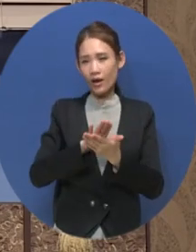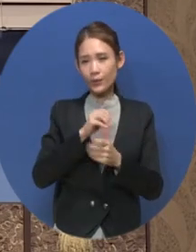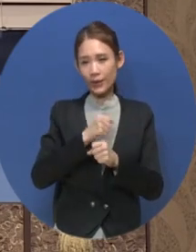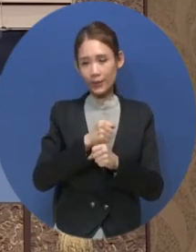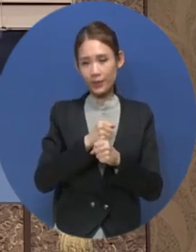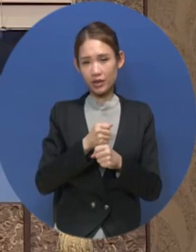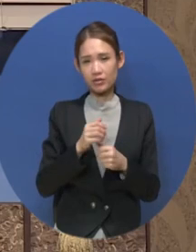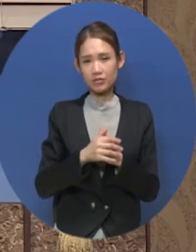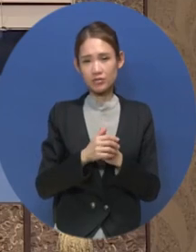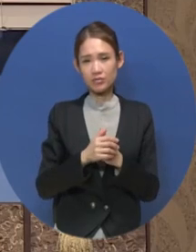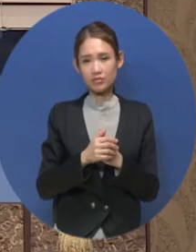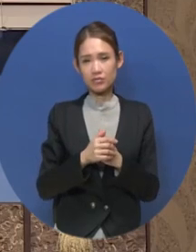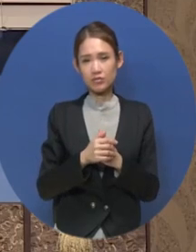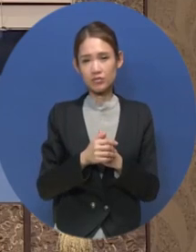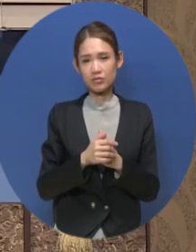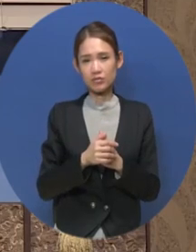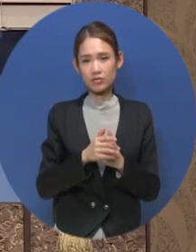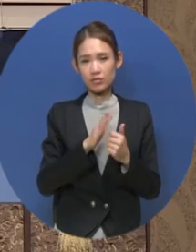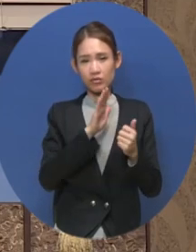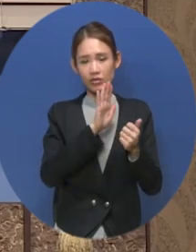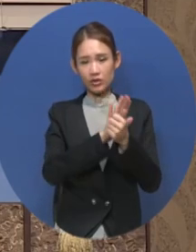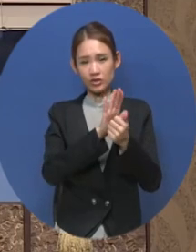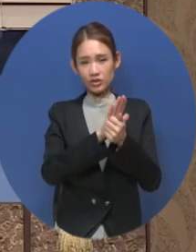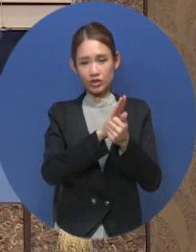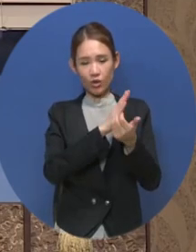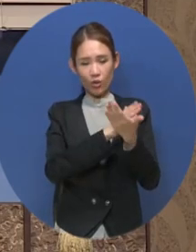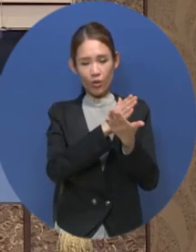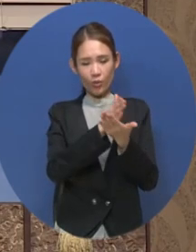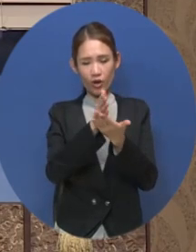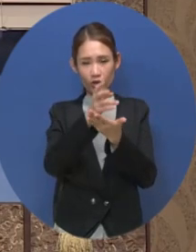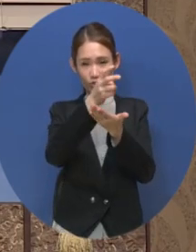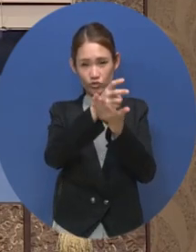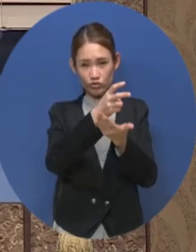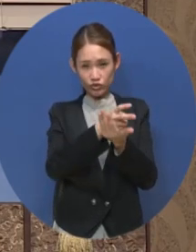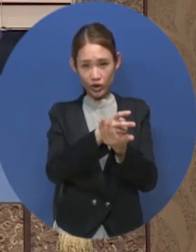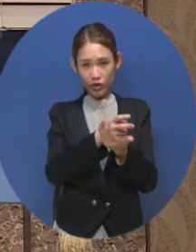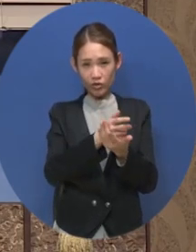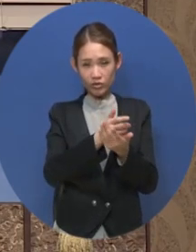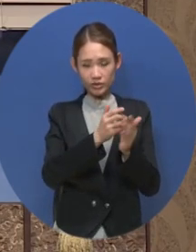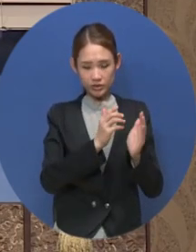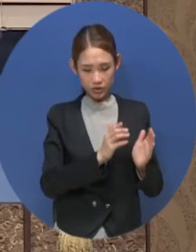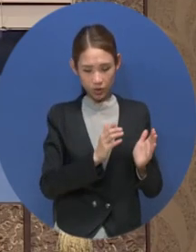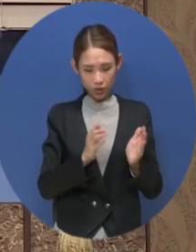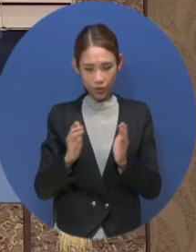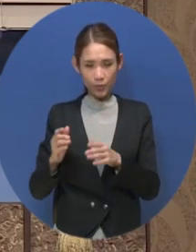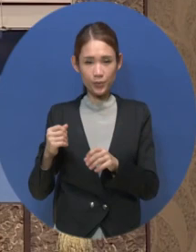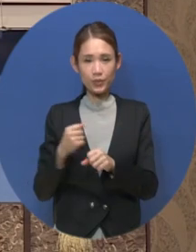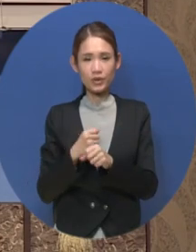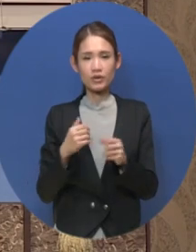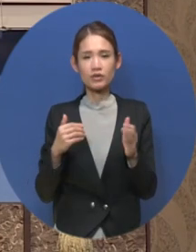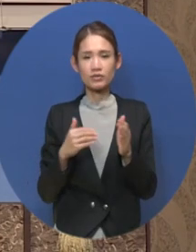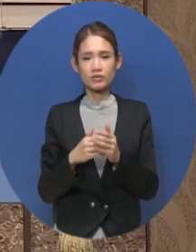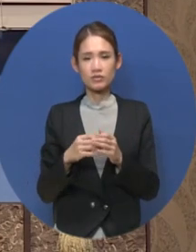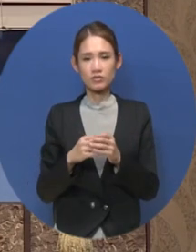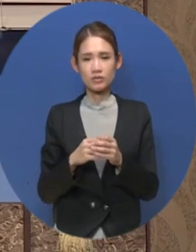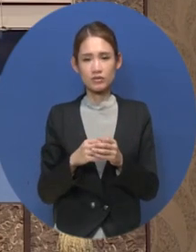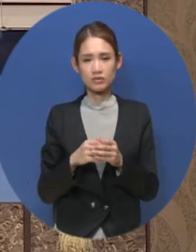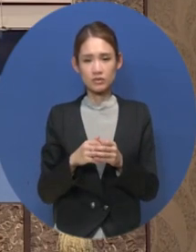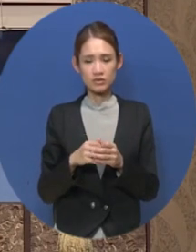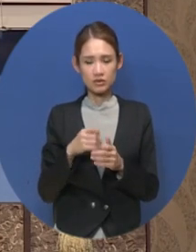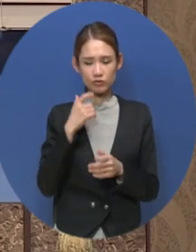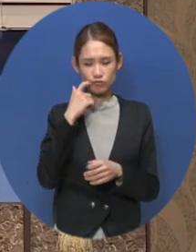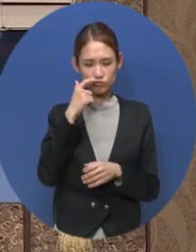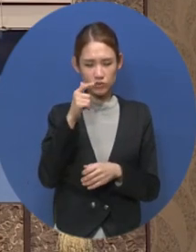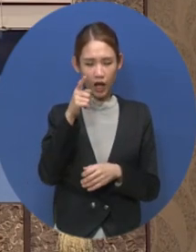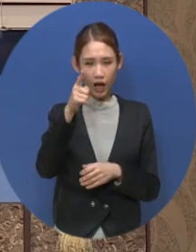또 저희가 각종 지원하는 규정이라든지 제도를 좀 정비해서 예, 그동안에 일방적인